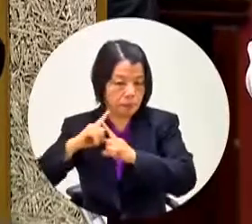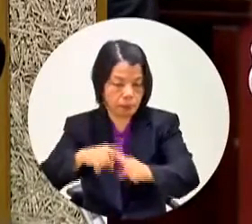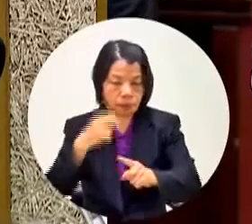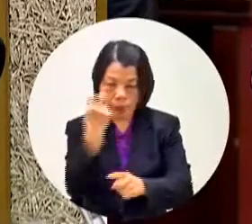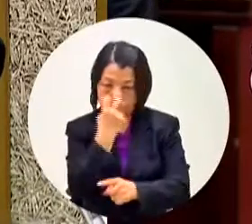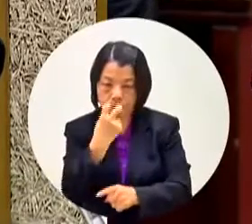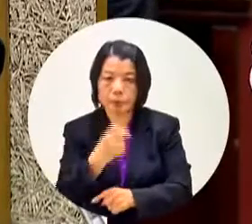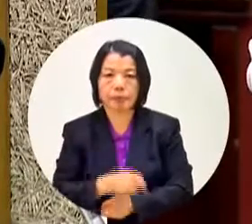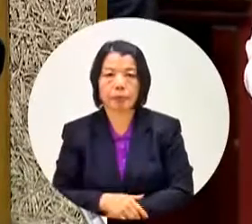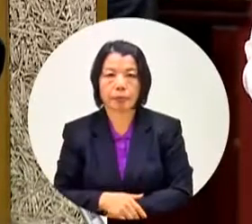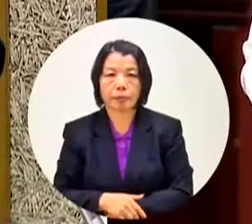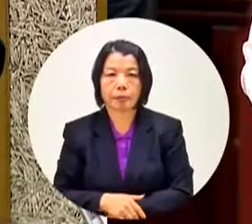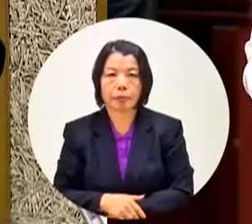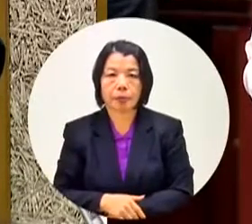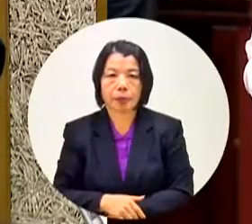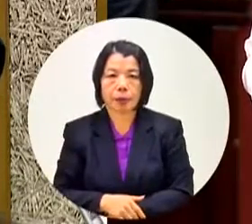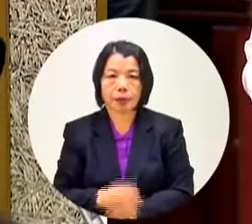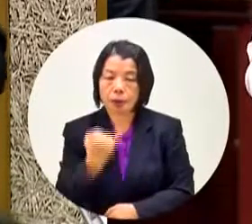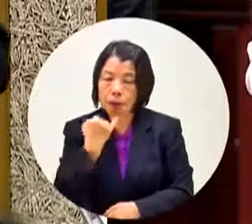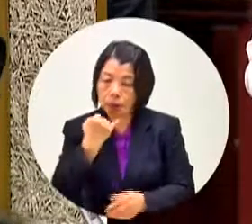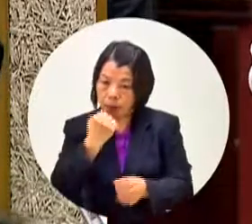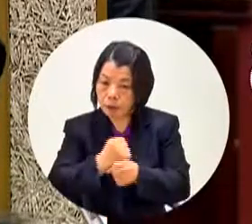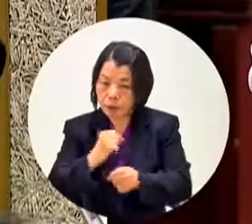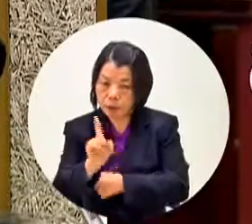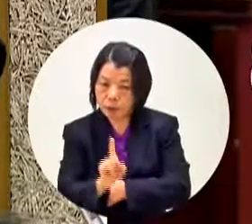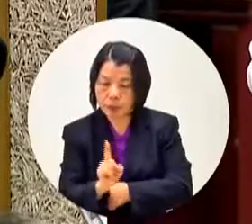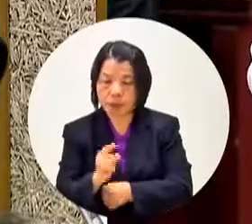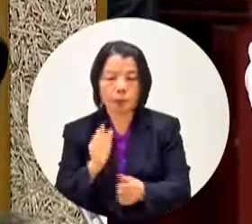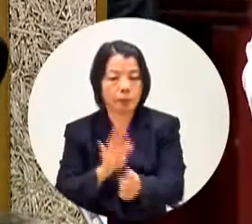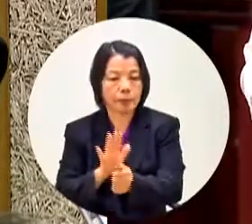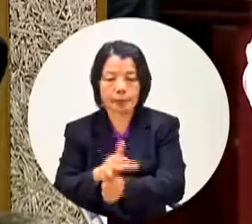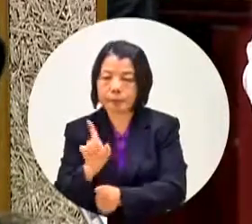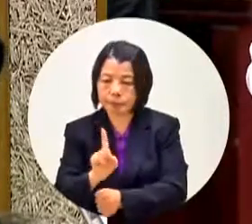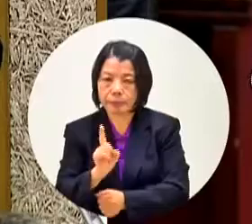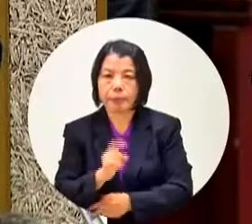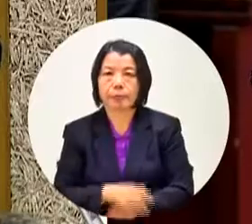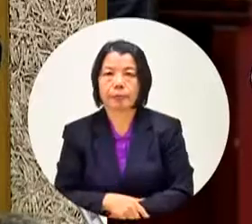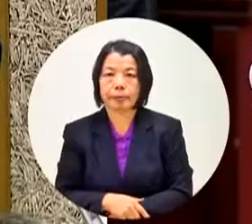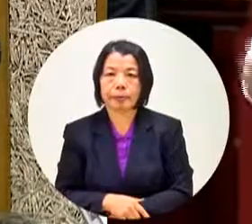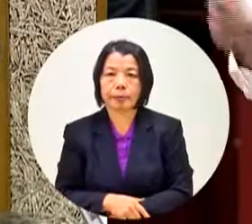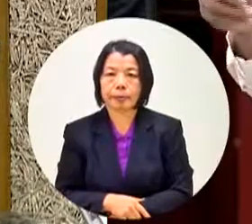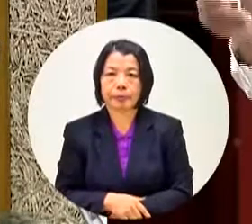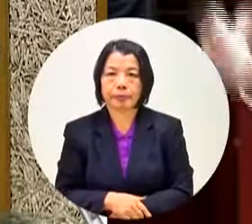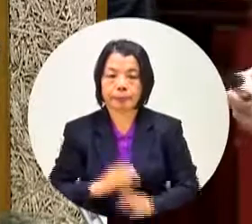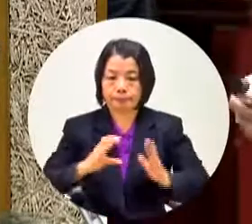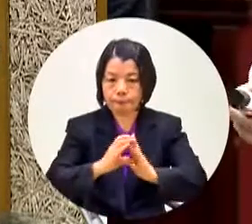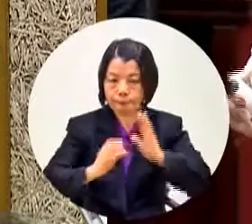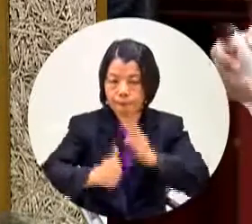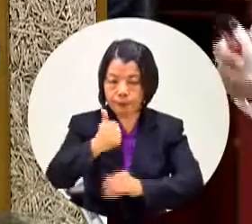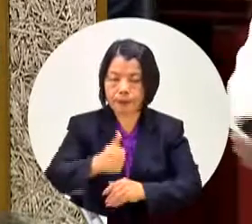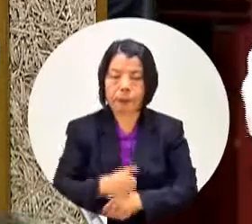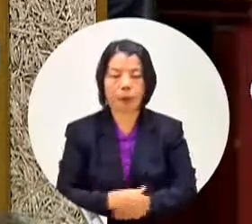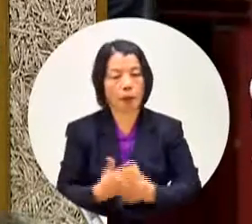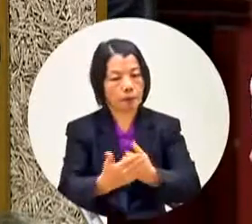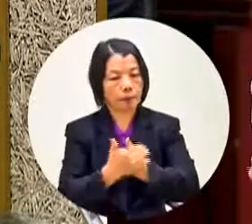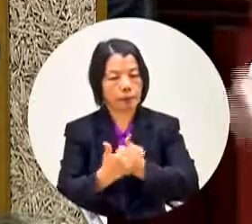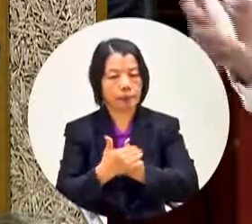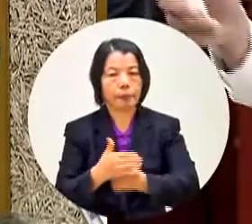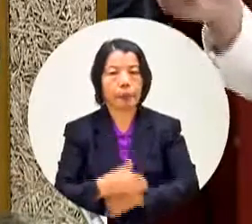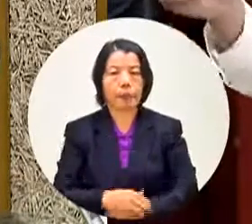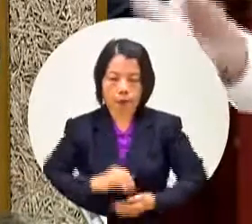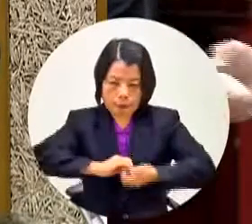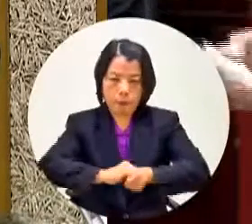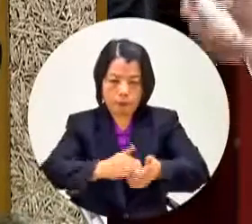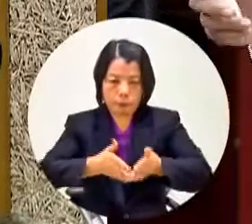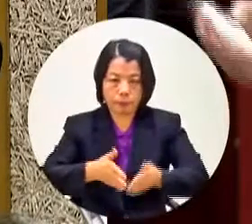员你建议的就是，如果地方有需求，土地没有问题状况之下，那我们公务局这边再来评估。 那我们如果要解决土地